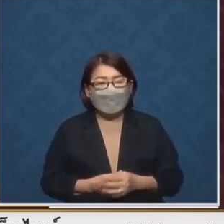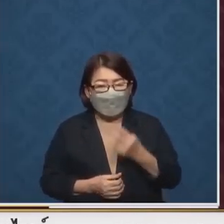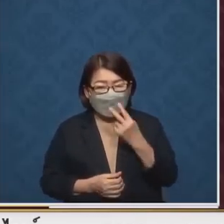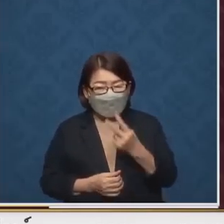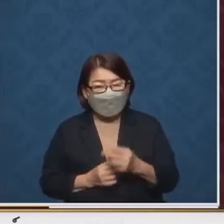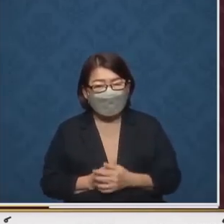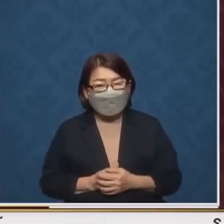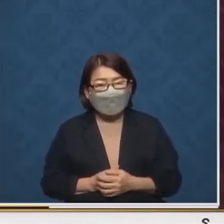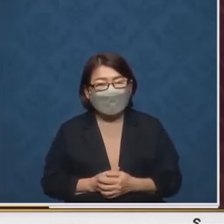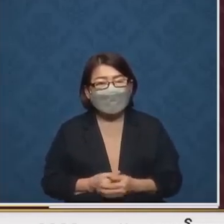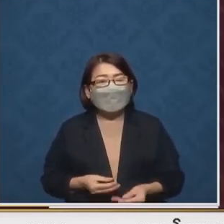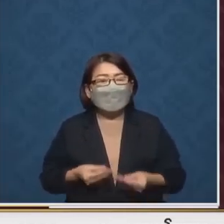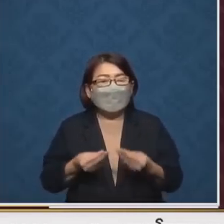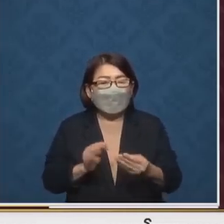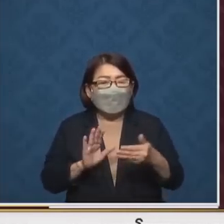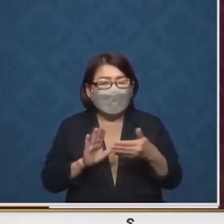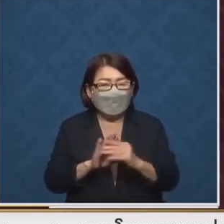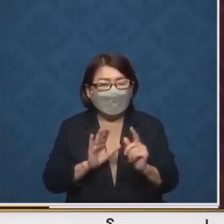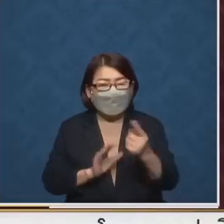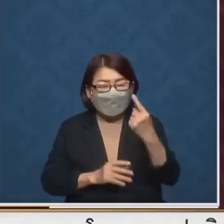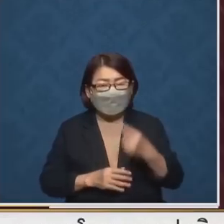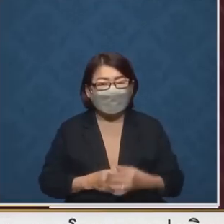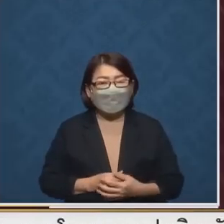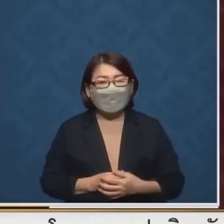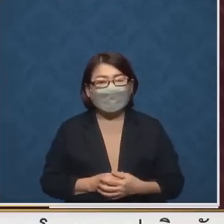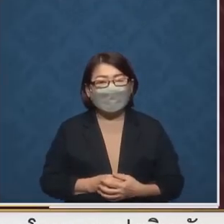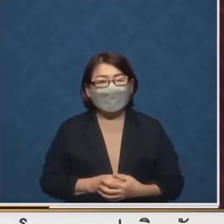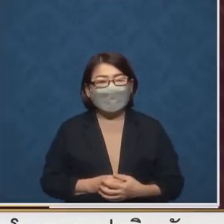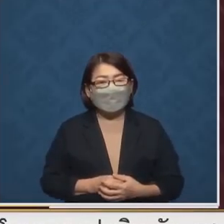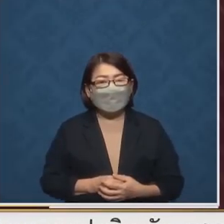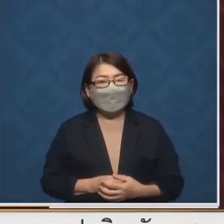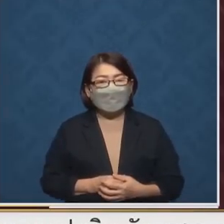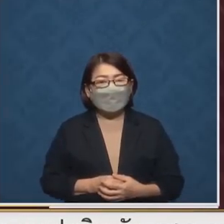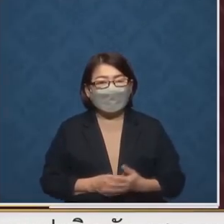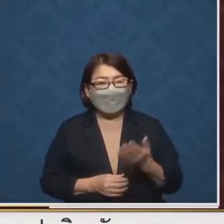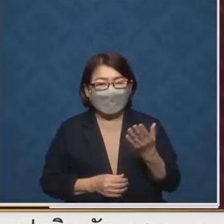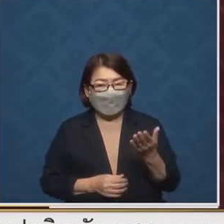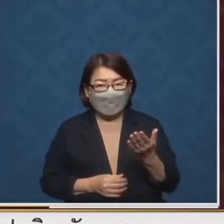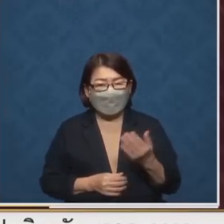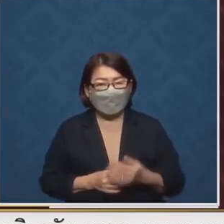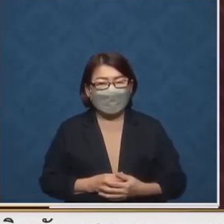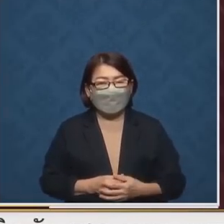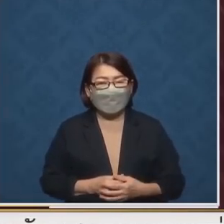นะจึงก่อให้เกิดสได์แผนหน้าครับนี่ครับ